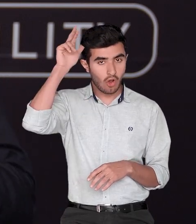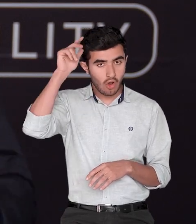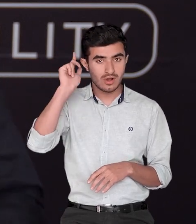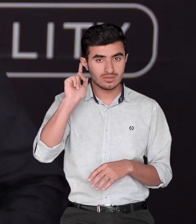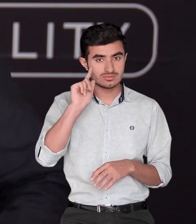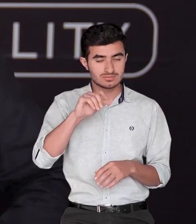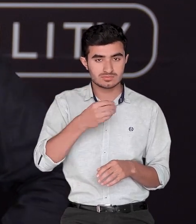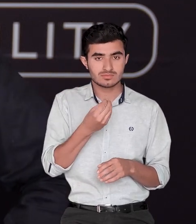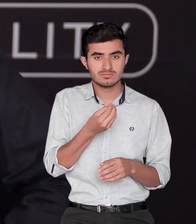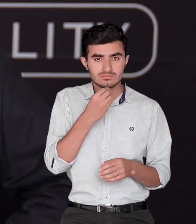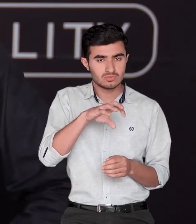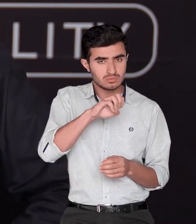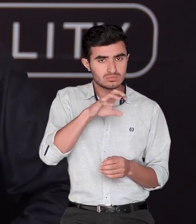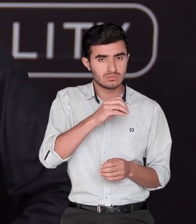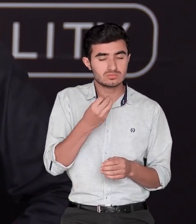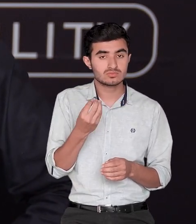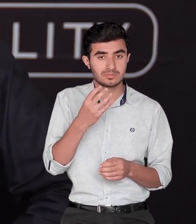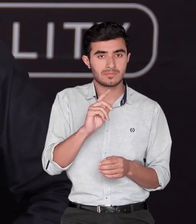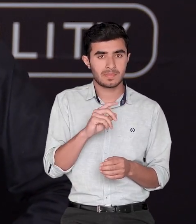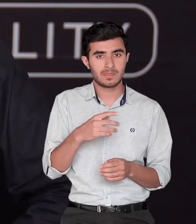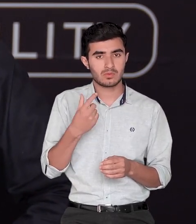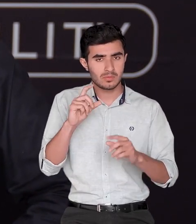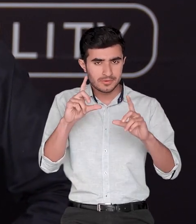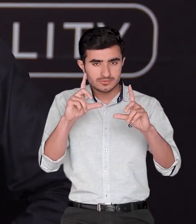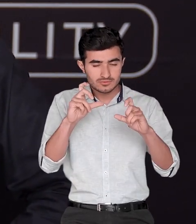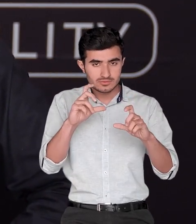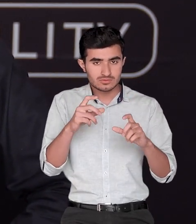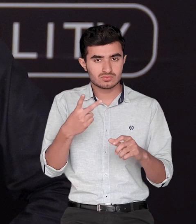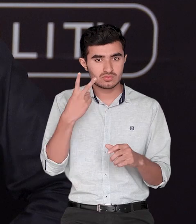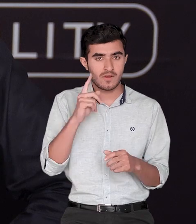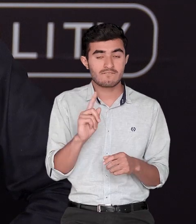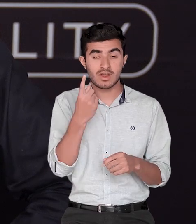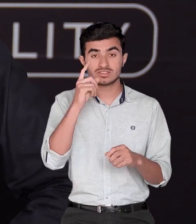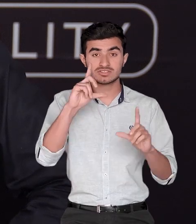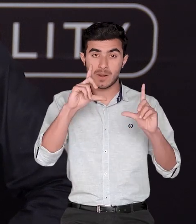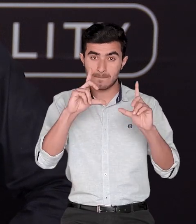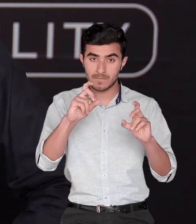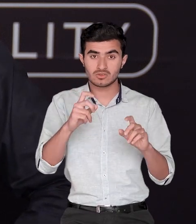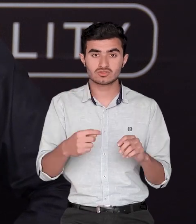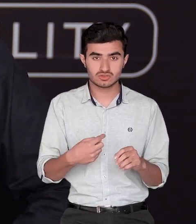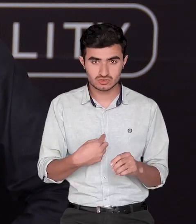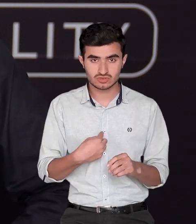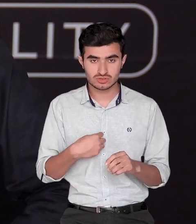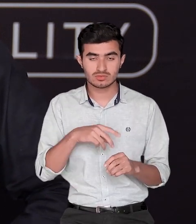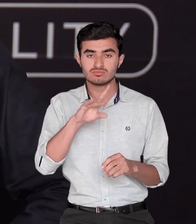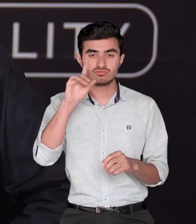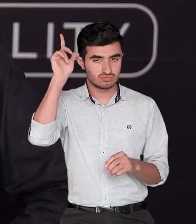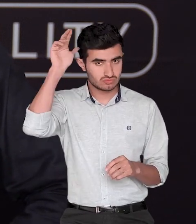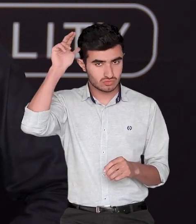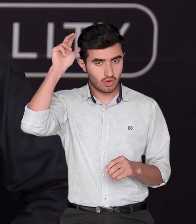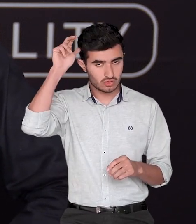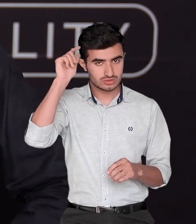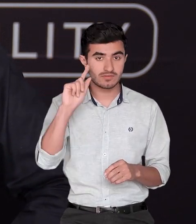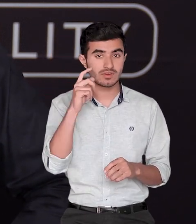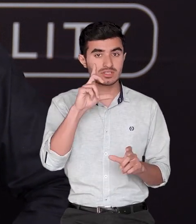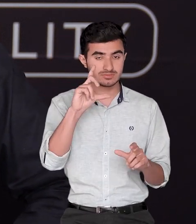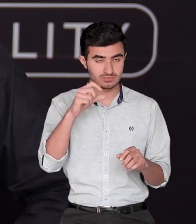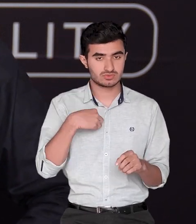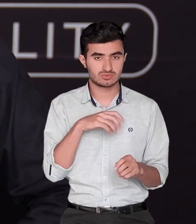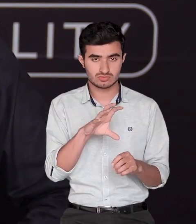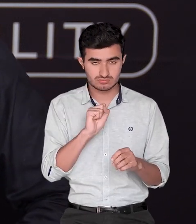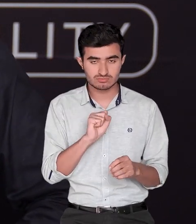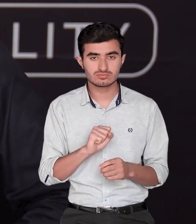घोड़ा, वो दैट वाज़ ग्रेजिंग इन द मॉर्निंग। So I just took his picture. That was my first picture which I